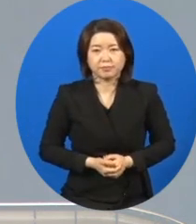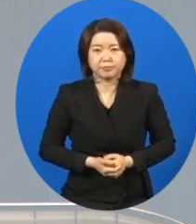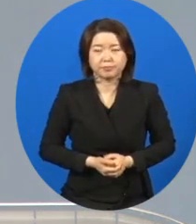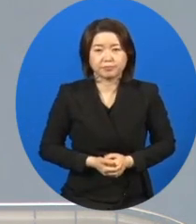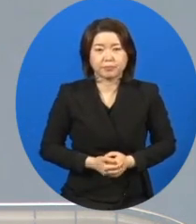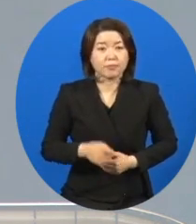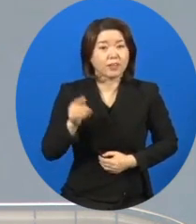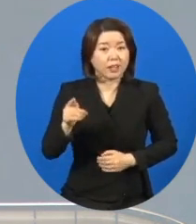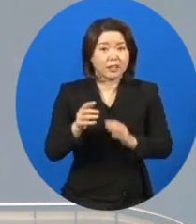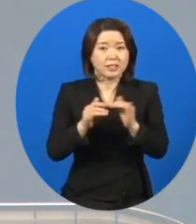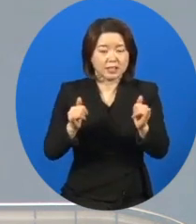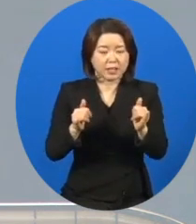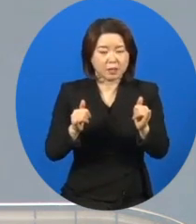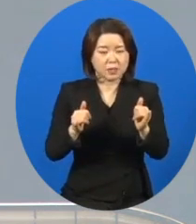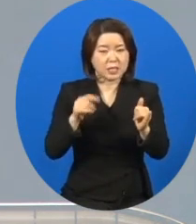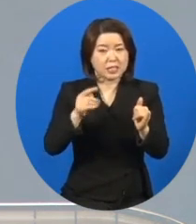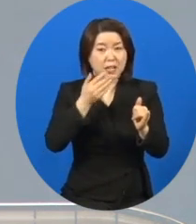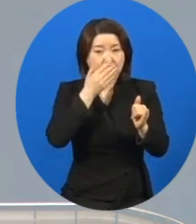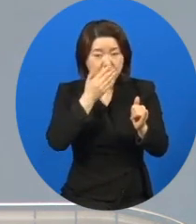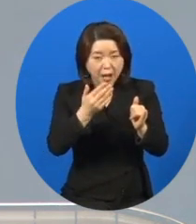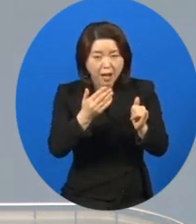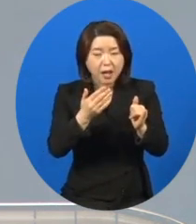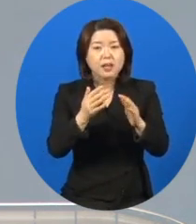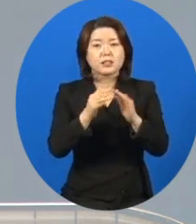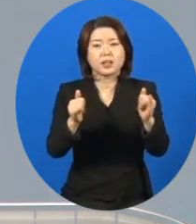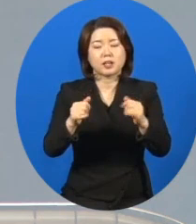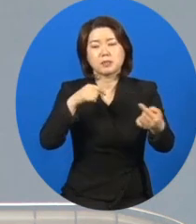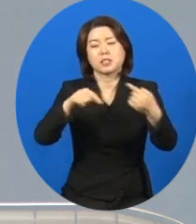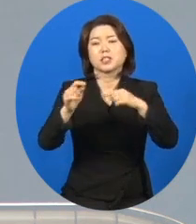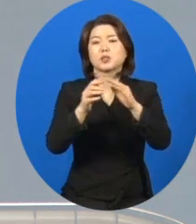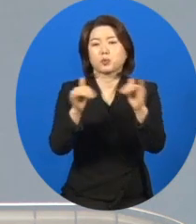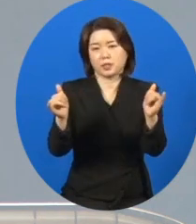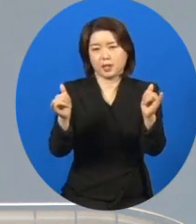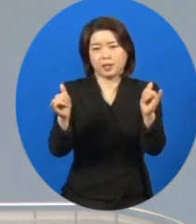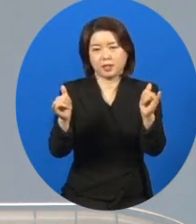이 사람이 이렇게 할 수 있는 사람이 지도자인 것입니다.